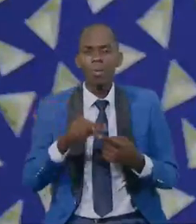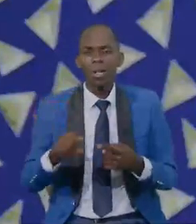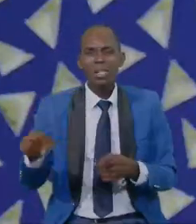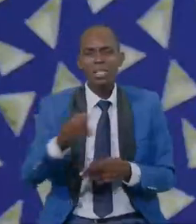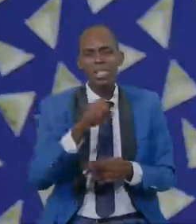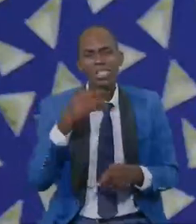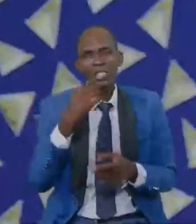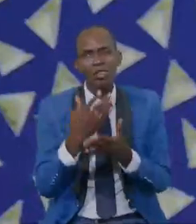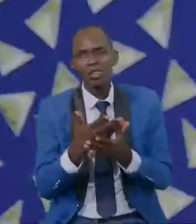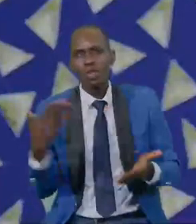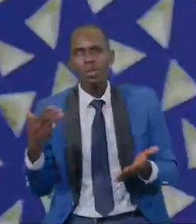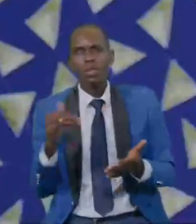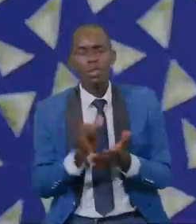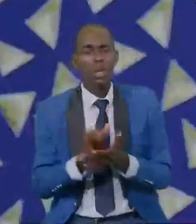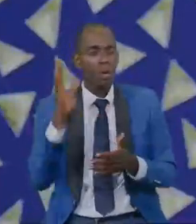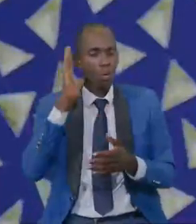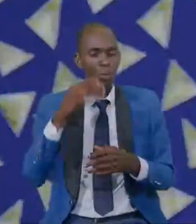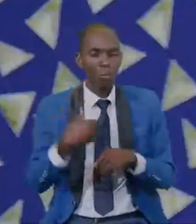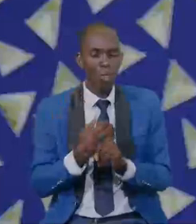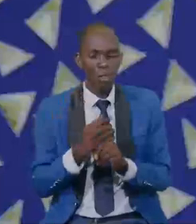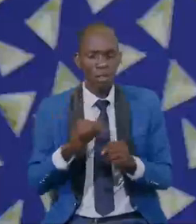quand ils disent quelque chose,